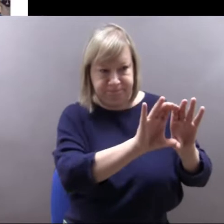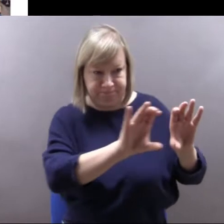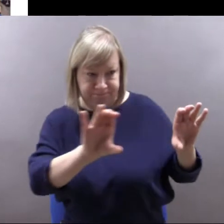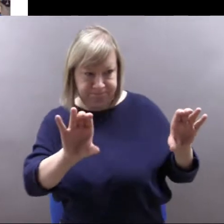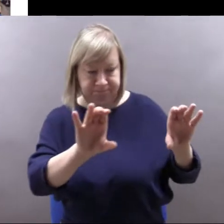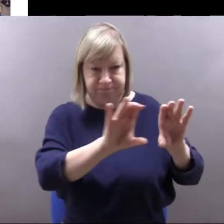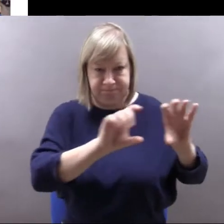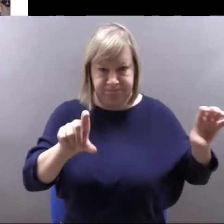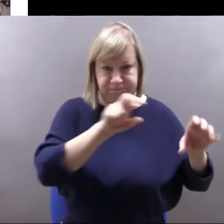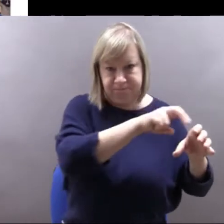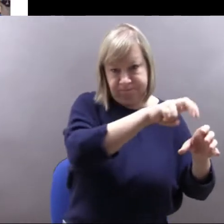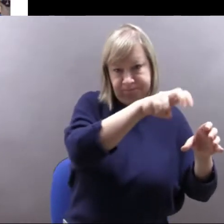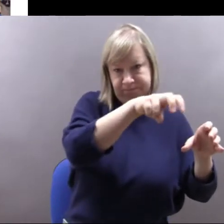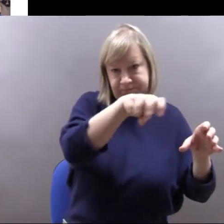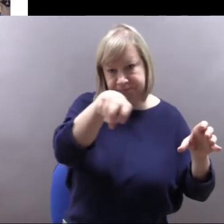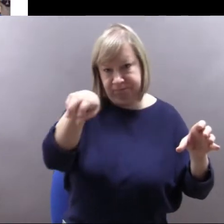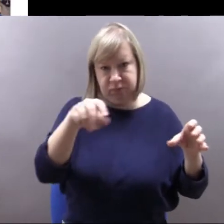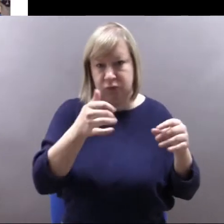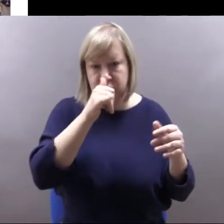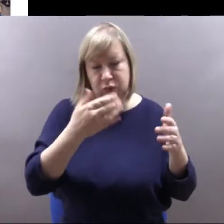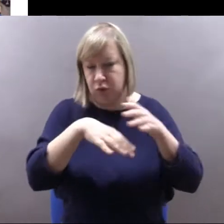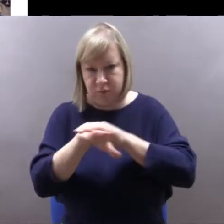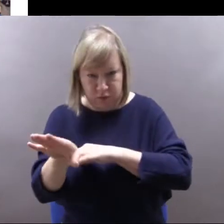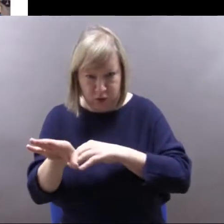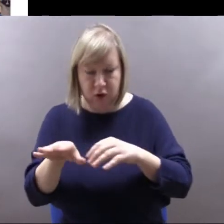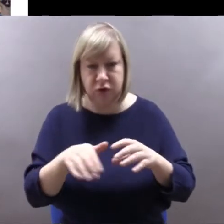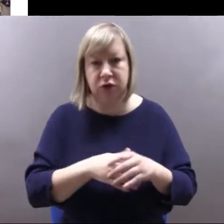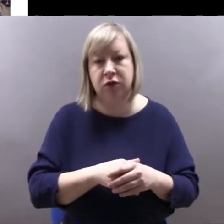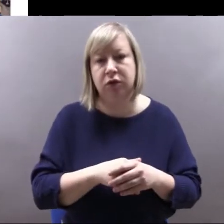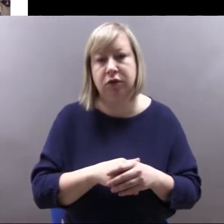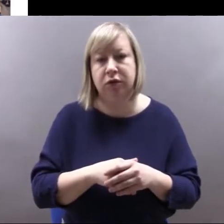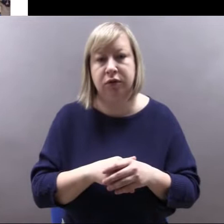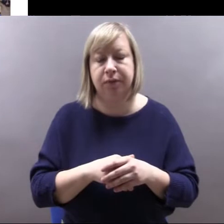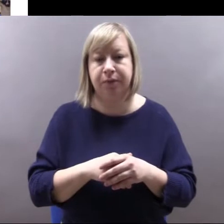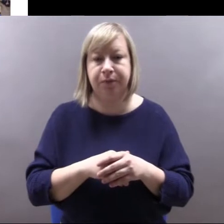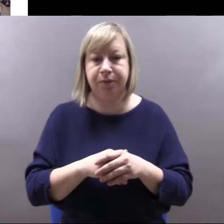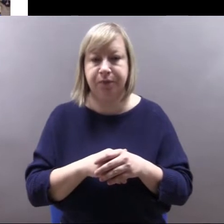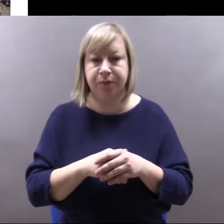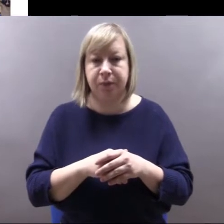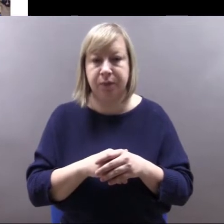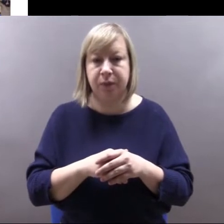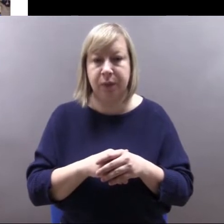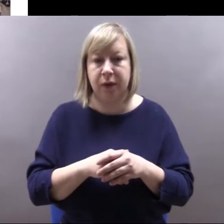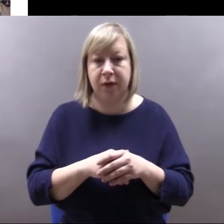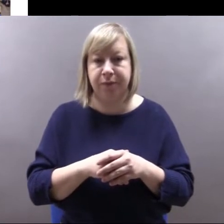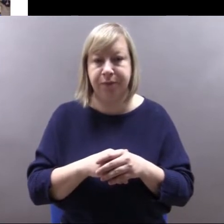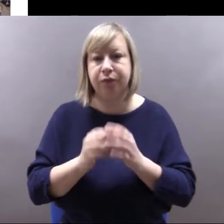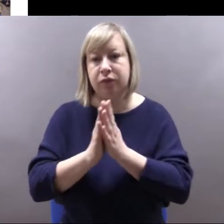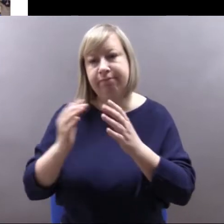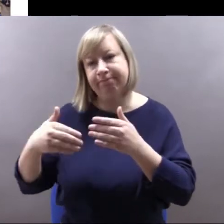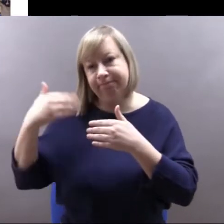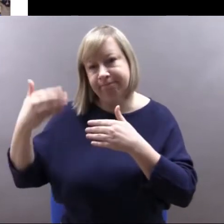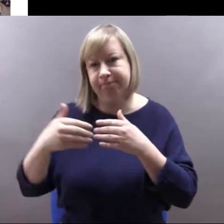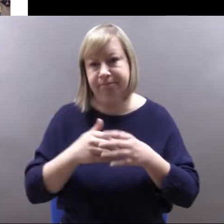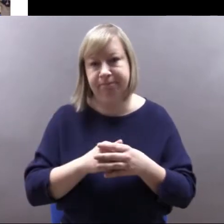kolejny slajd, ponieważ zobaczcie Państwo, ja dodałam takie dwie czerwone linie, które pokazują,